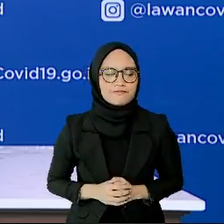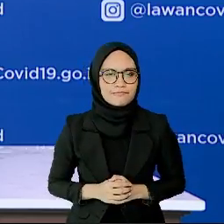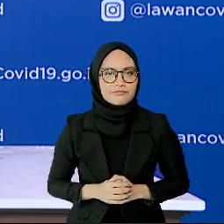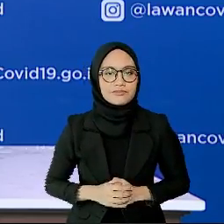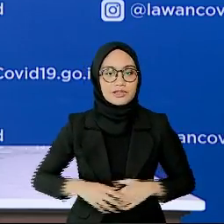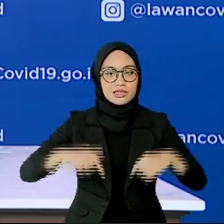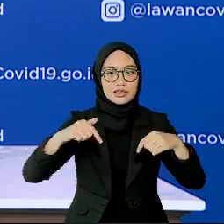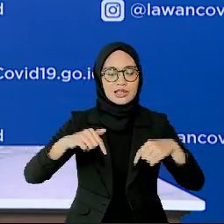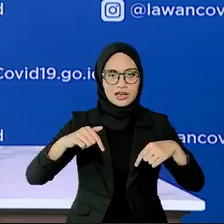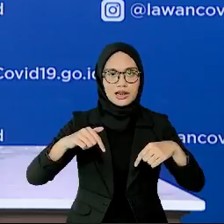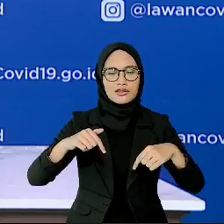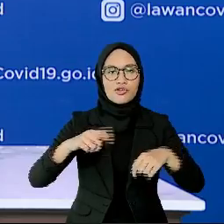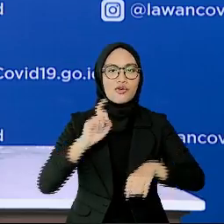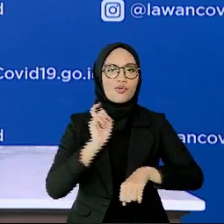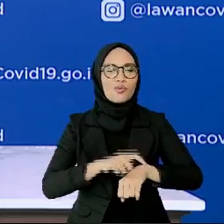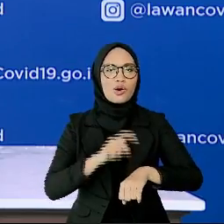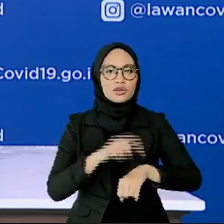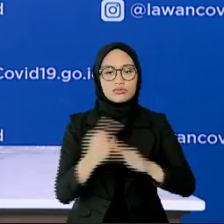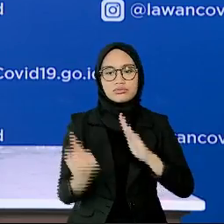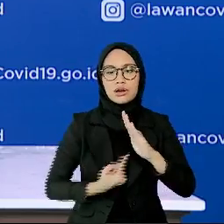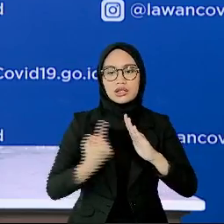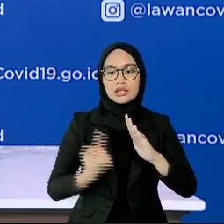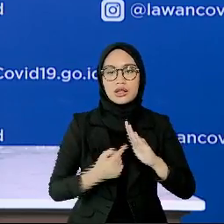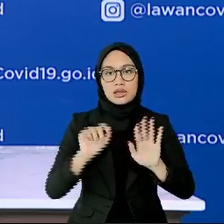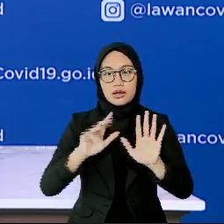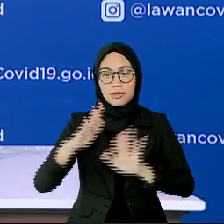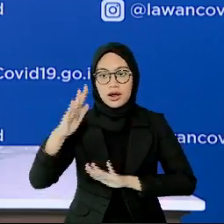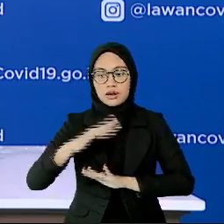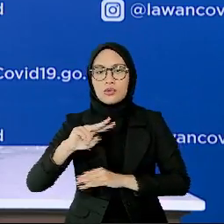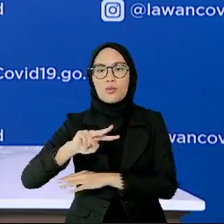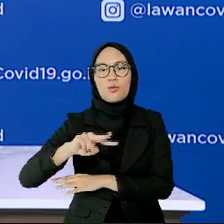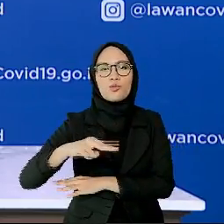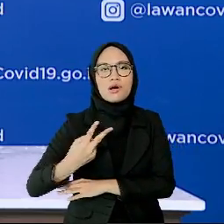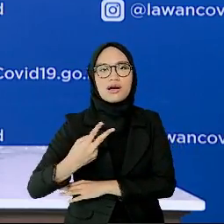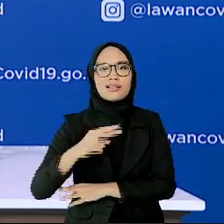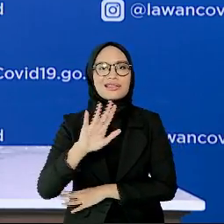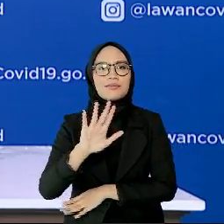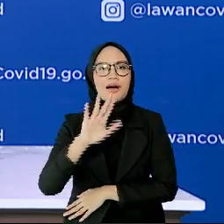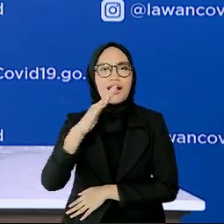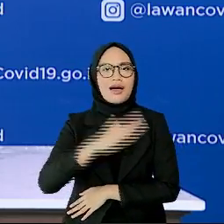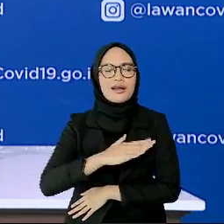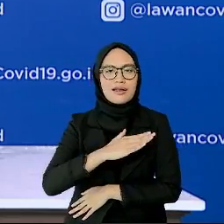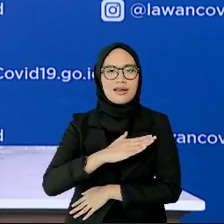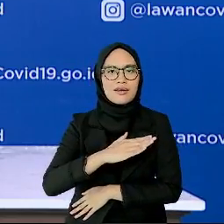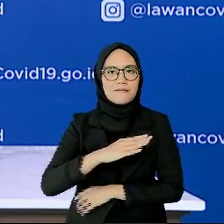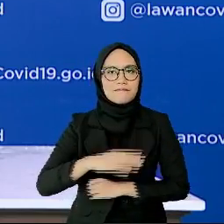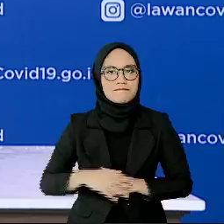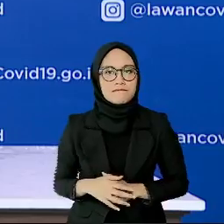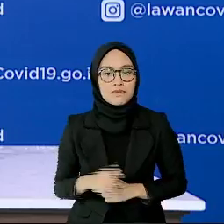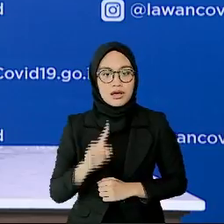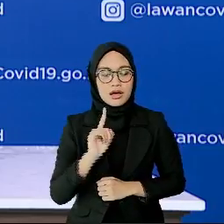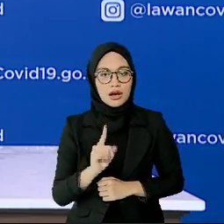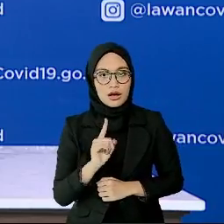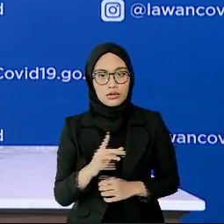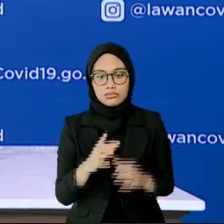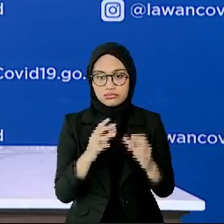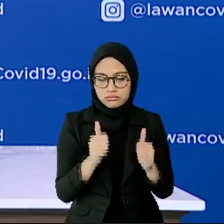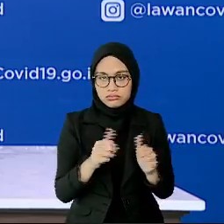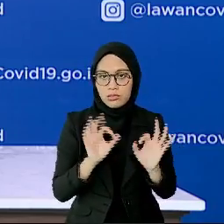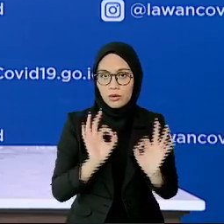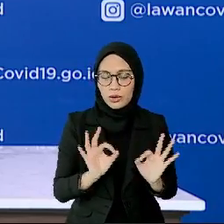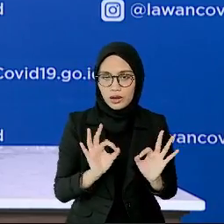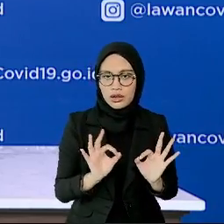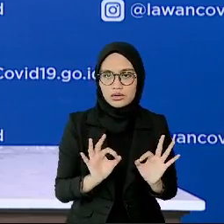durasi karantina dari 8 menjadi 5 hari akan efektif menekan kasus jika dilakukan ke 6 langkah.